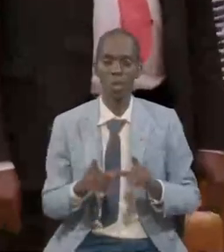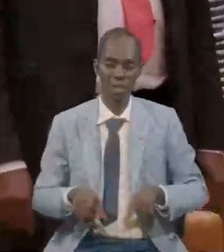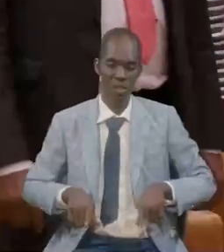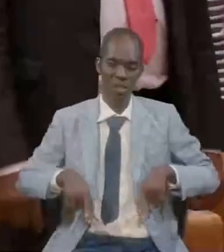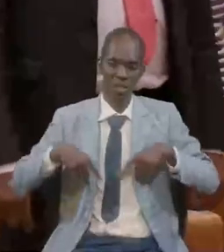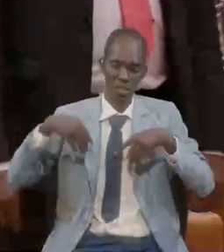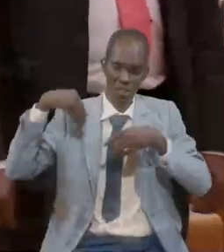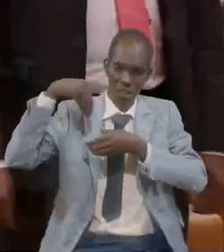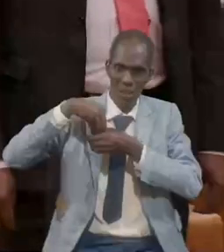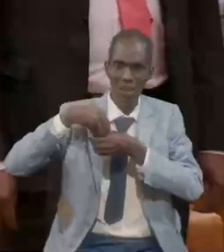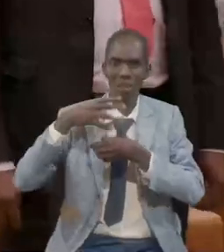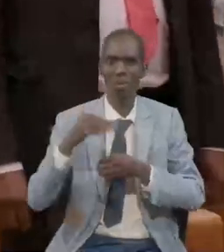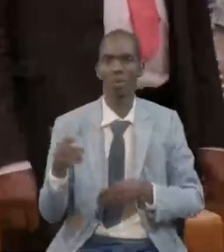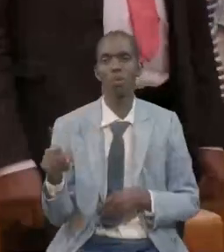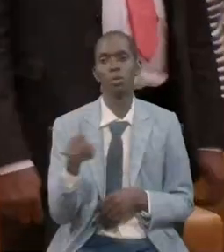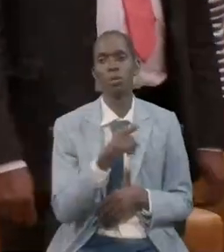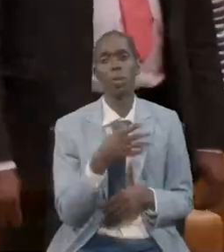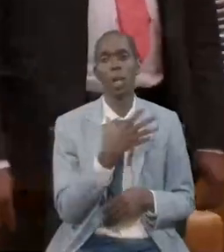le vainqueur, vit